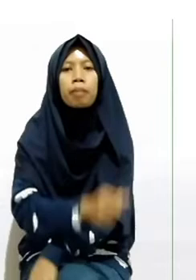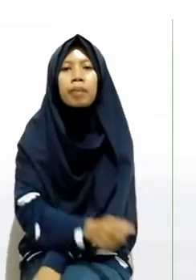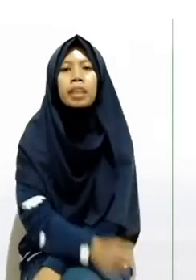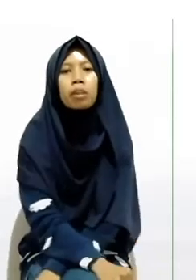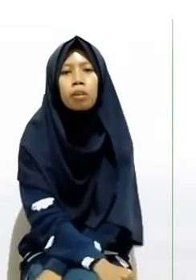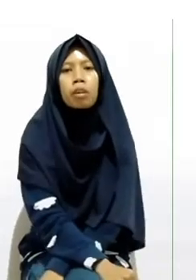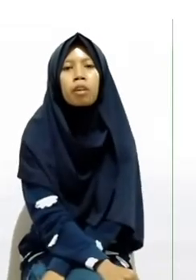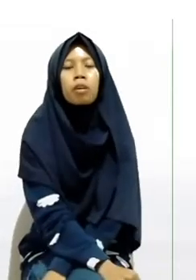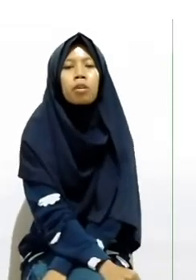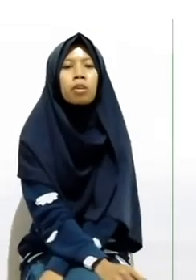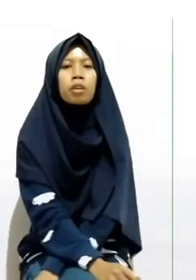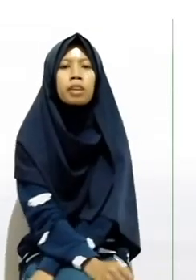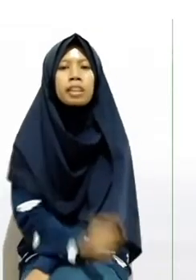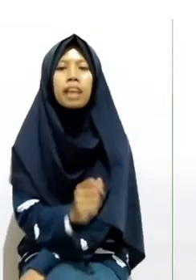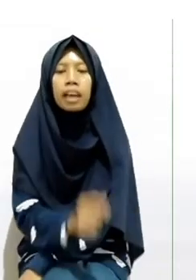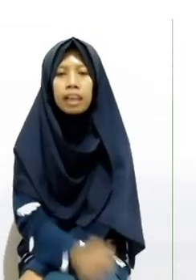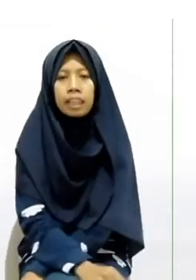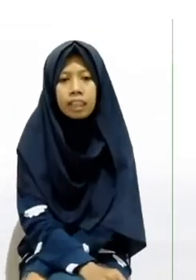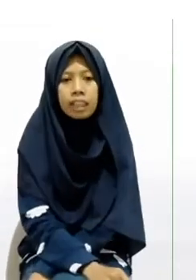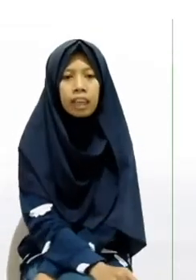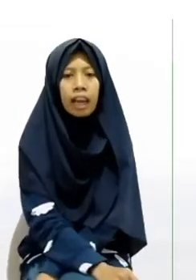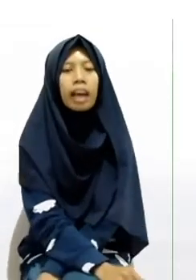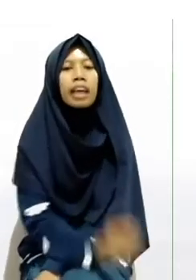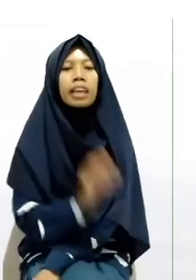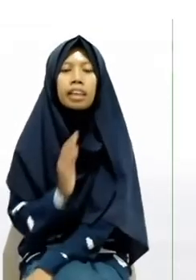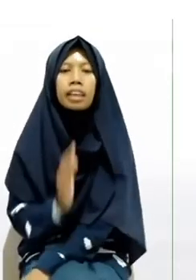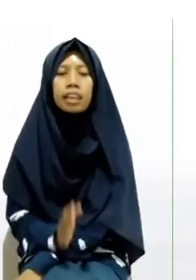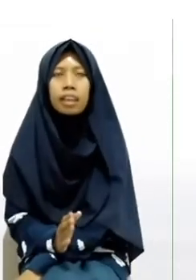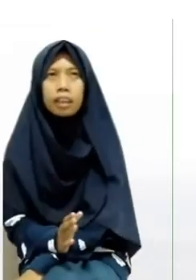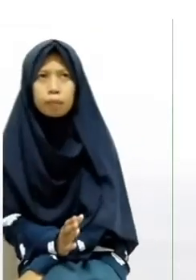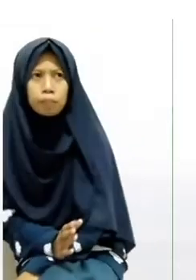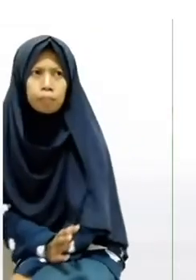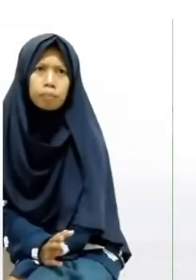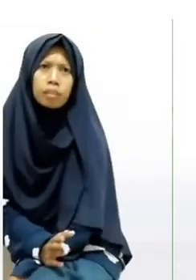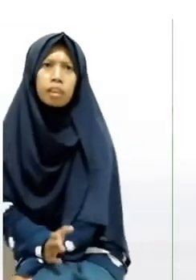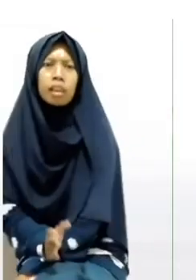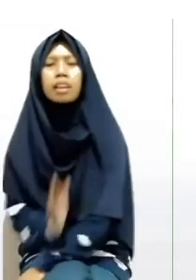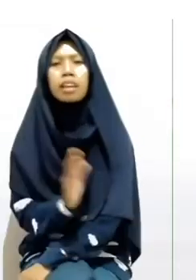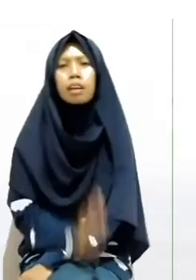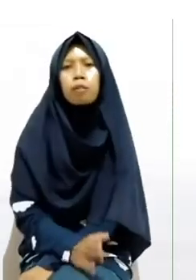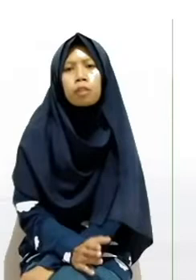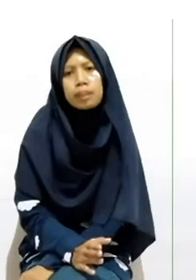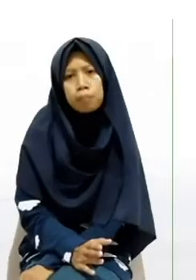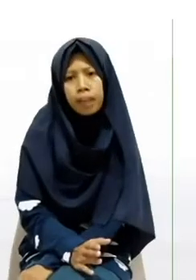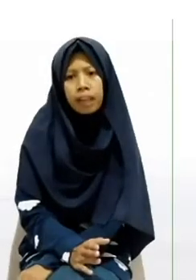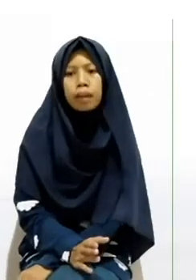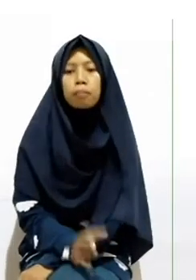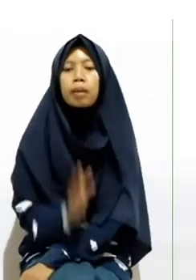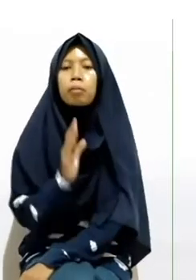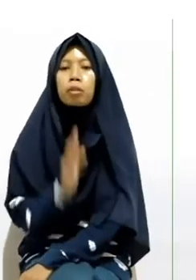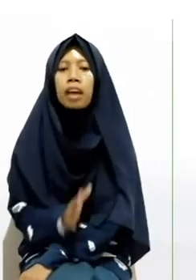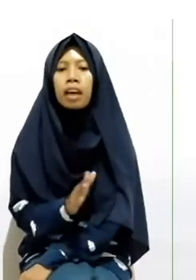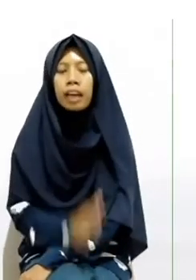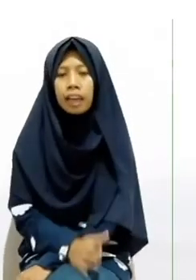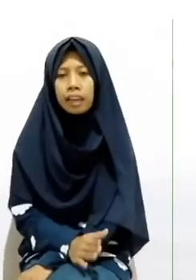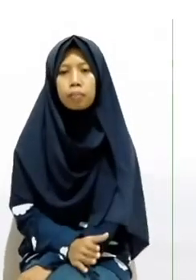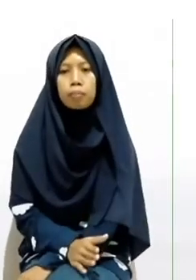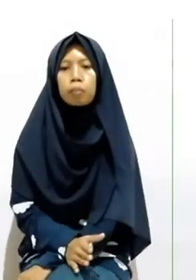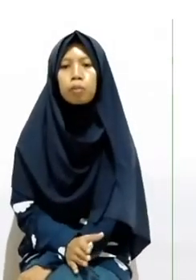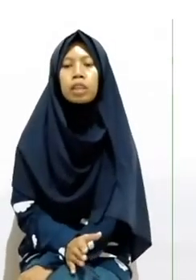langsung untuk Day nah ini adalah fungsi Bell